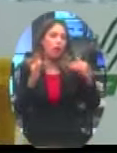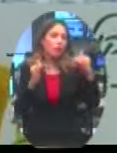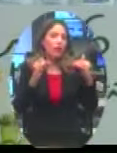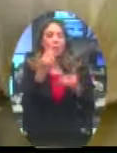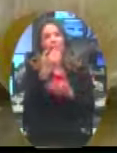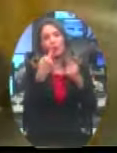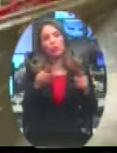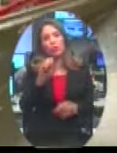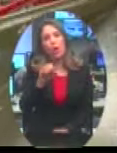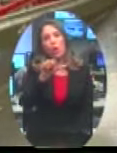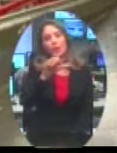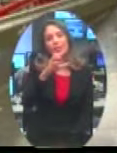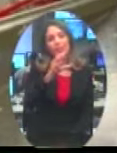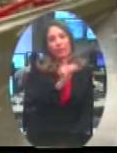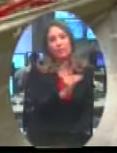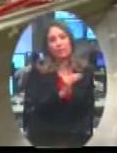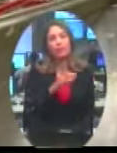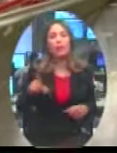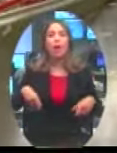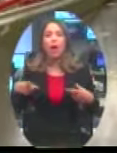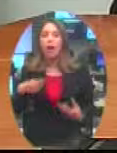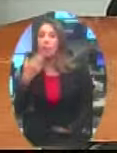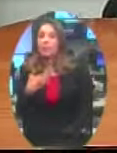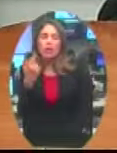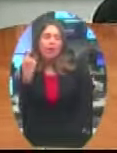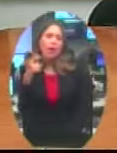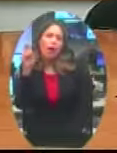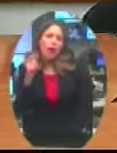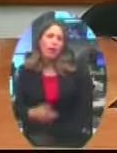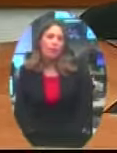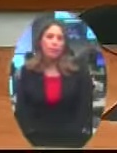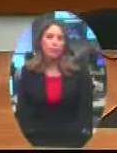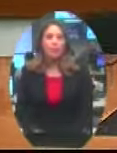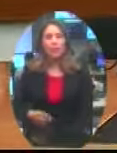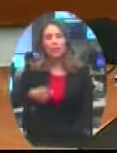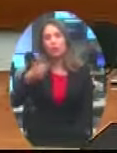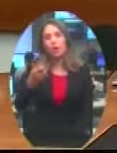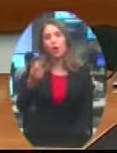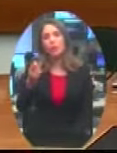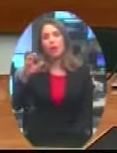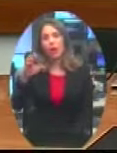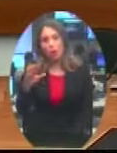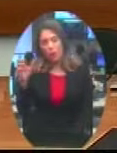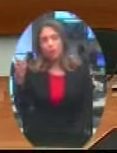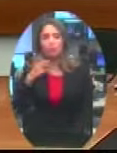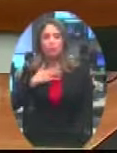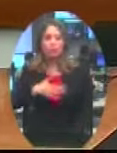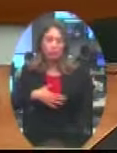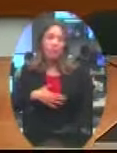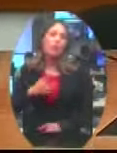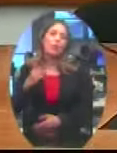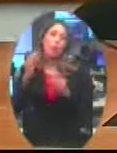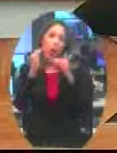ב-OECD, מוביל לכך שהחיים בישראל פשוט יקרים. שר האוצר כחלון חרט על דגלו בין היתר את המלחמה ביוקר